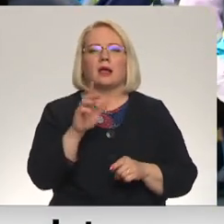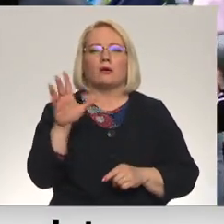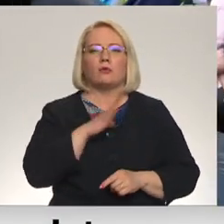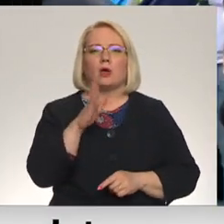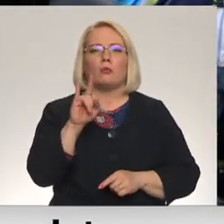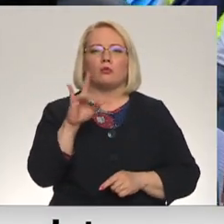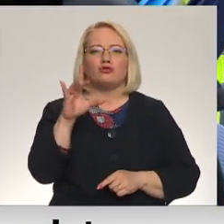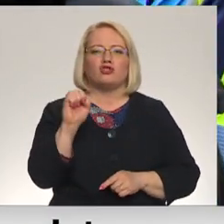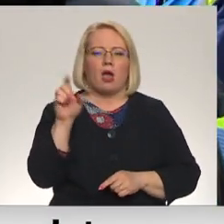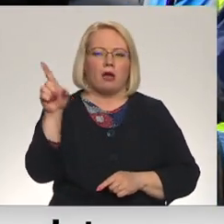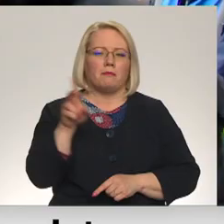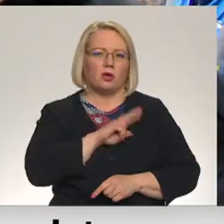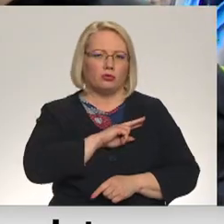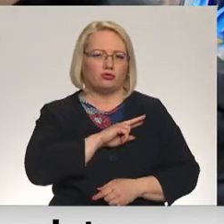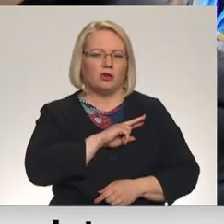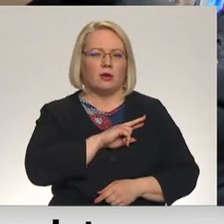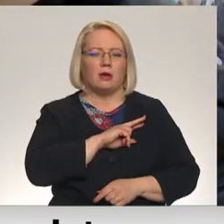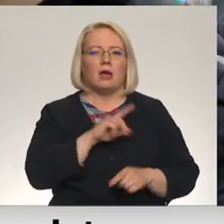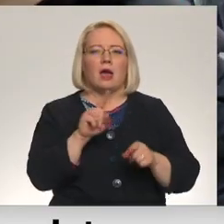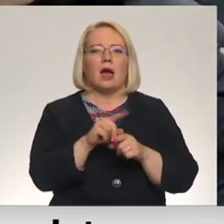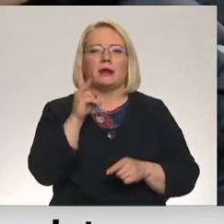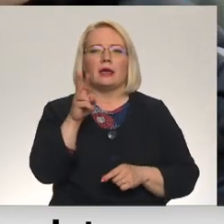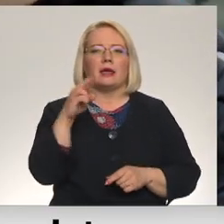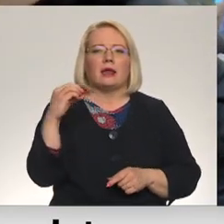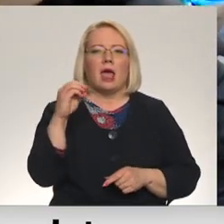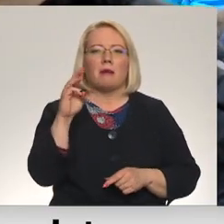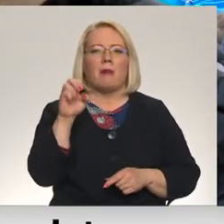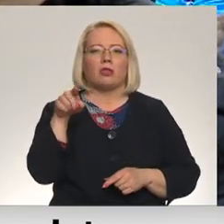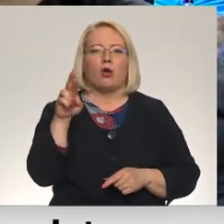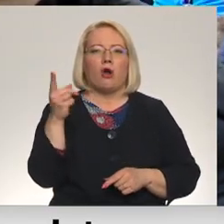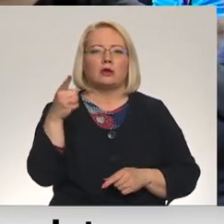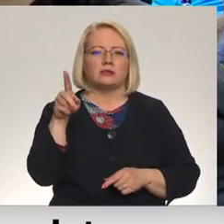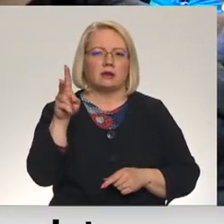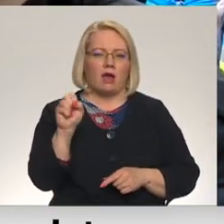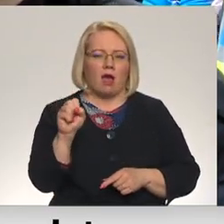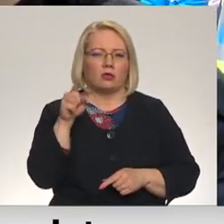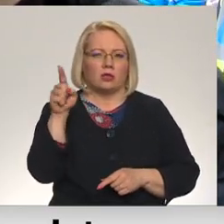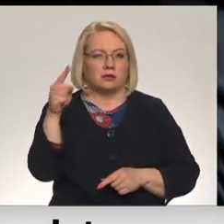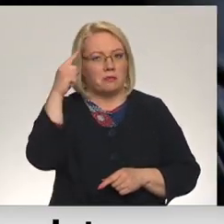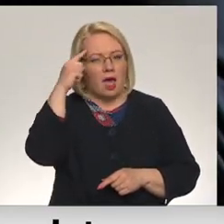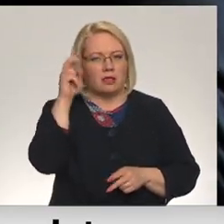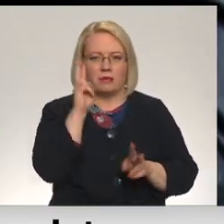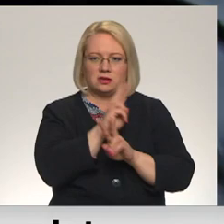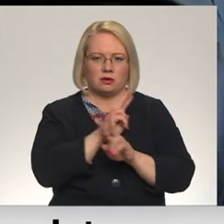miruši. Arī ar krematorsku. Tas ir vienkārši prātam neaptverami.